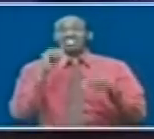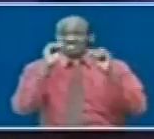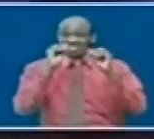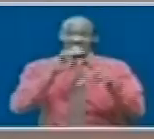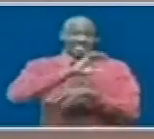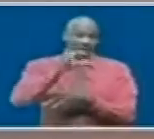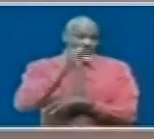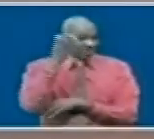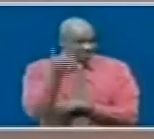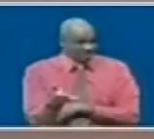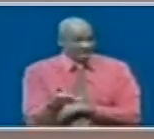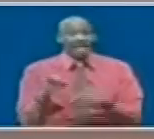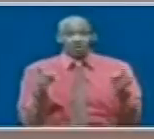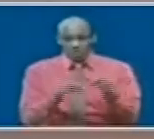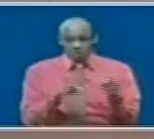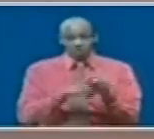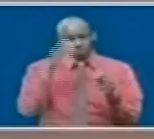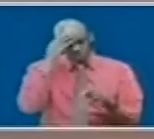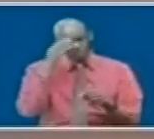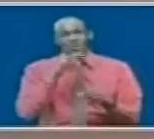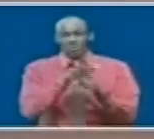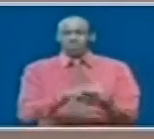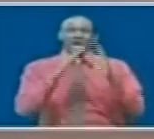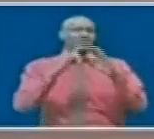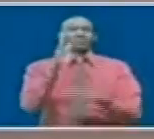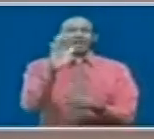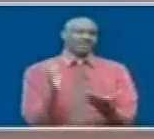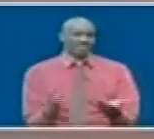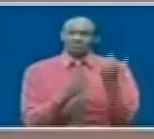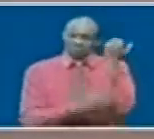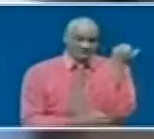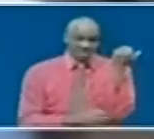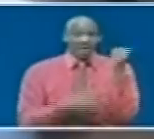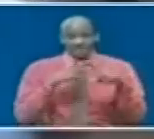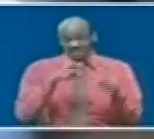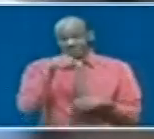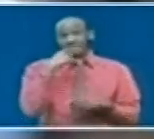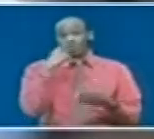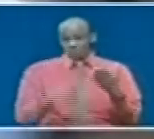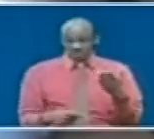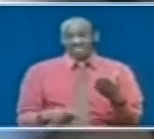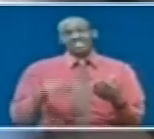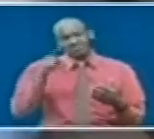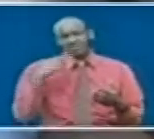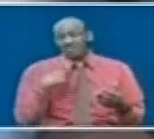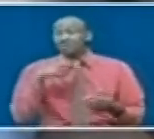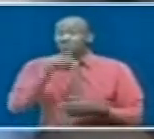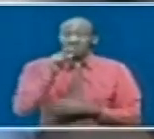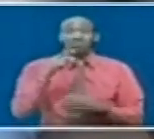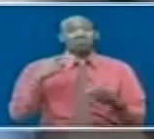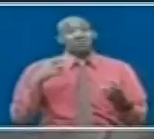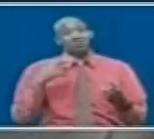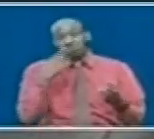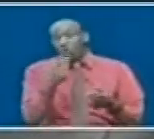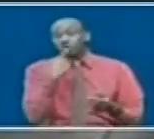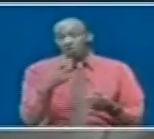za kaunti, na hata kuzingatia hali duni ya nyumba zao. Lakini kulingana nao, matakwa yao yamekuwa kama kumpigia mbuzi